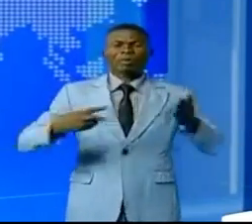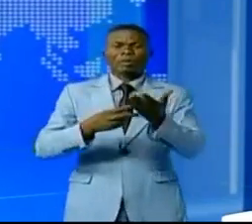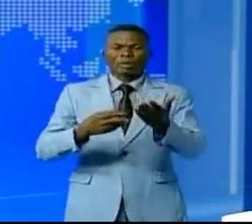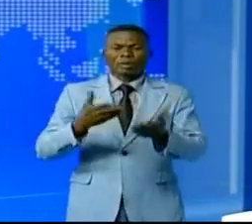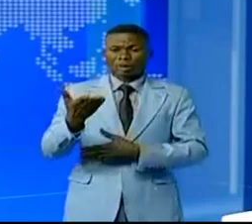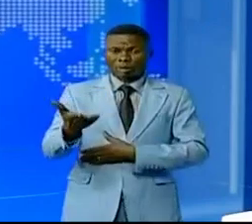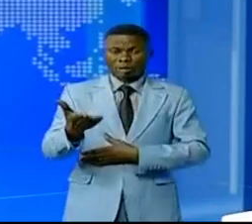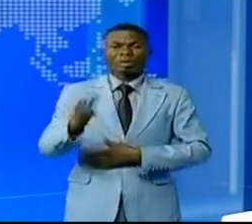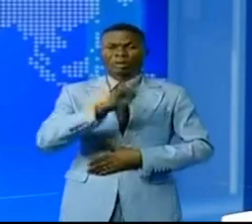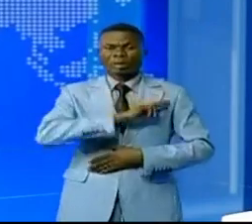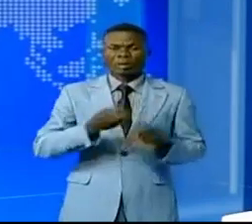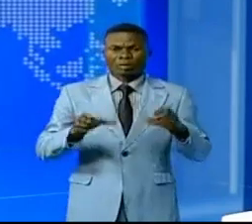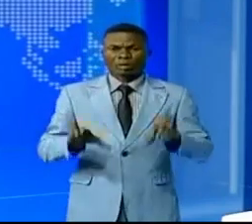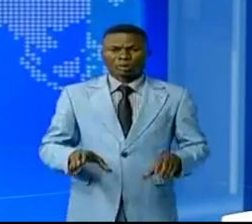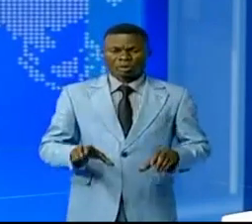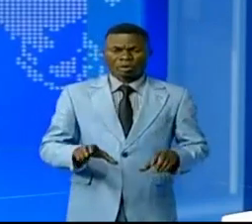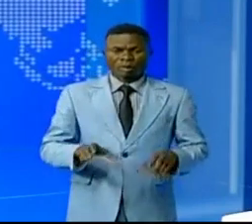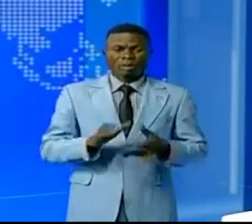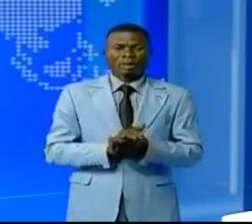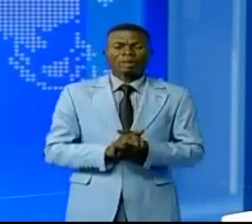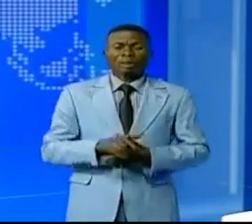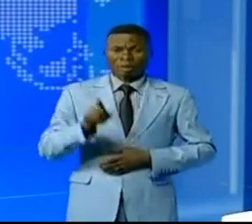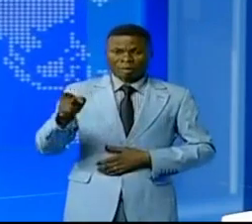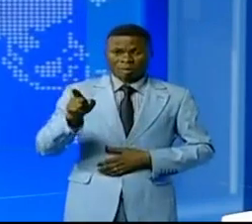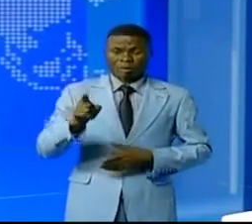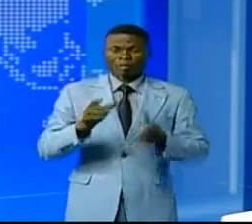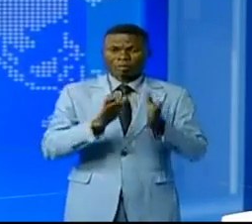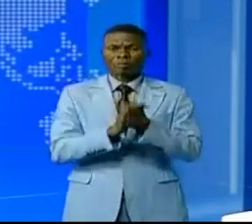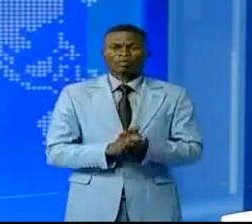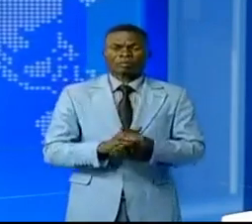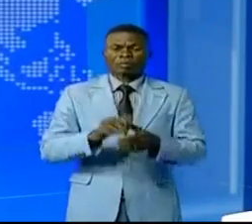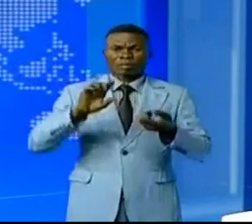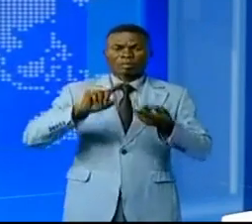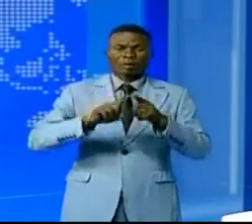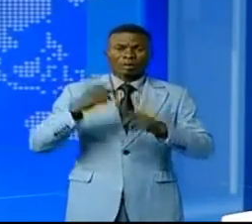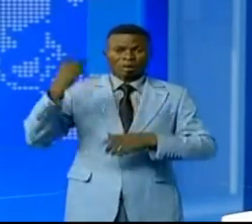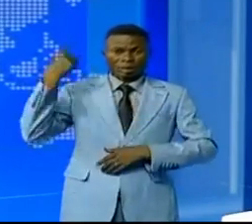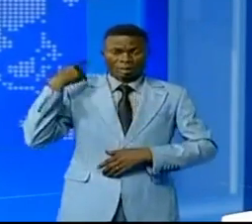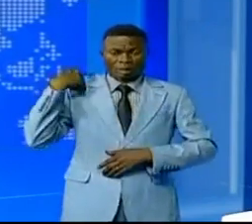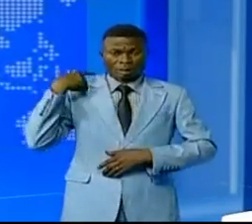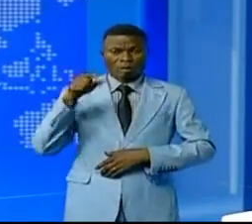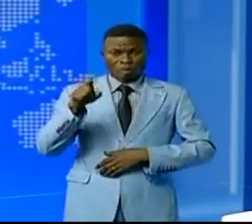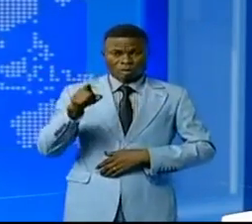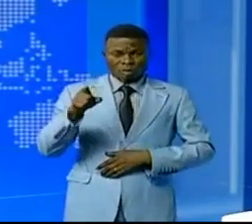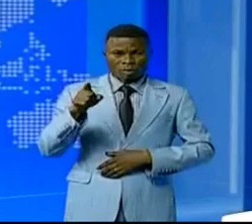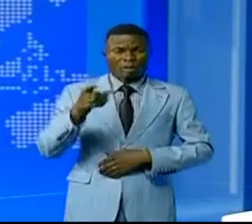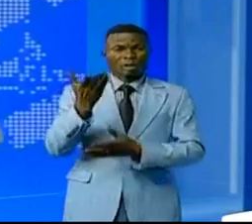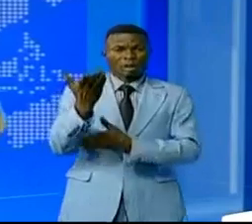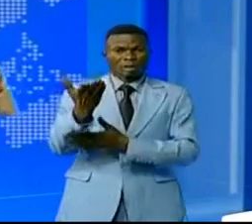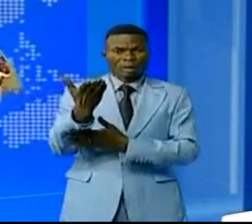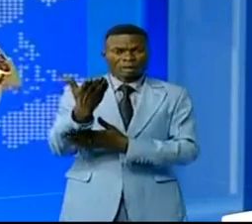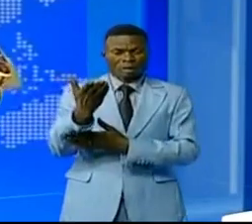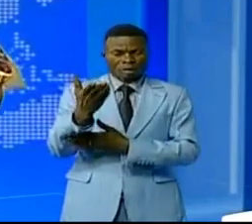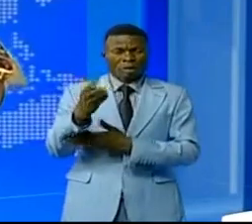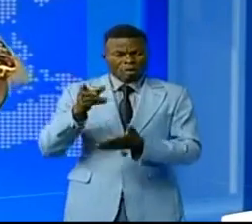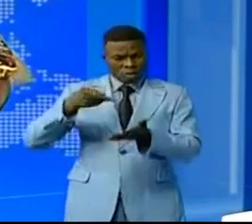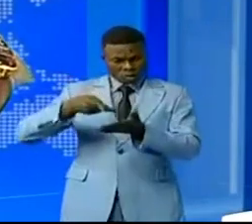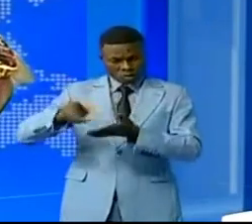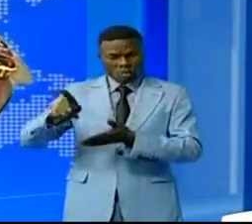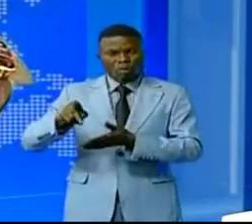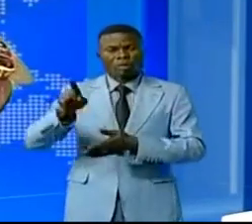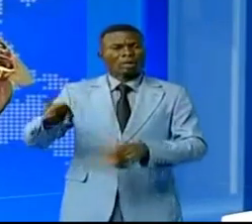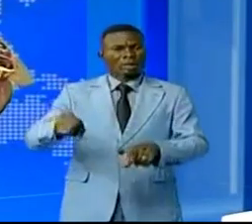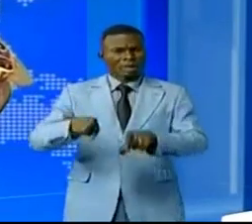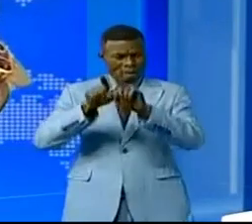la compagnie d'aviation congolaise Congo Airways. Patrick Manyombo, c'est de lui qu'il s'agit, plaide pour la